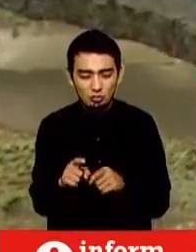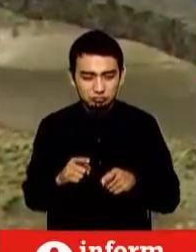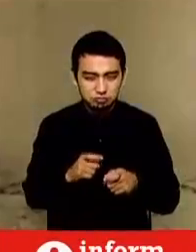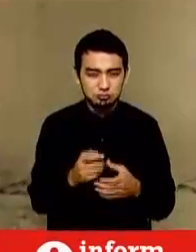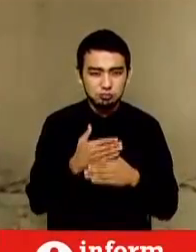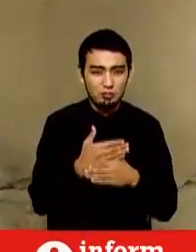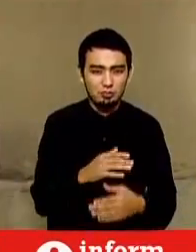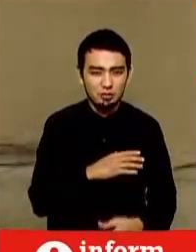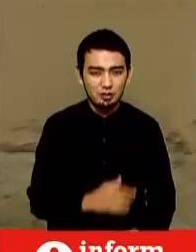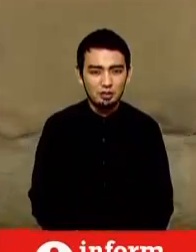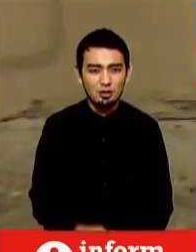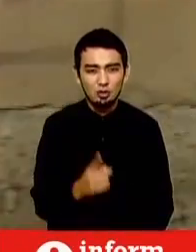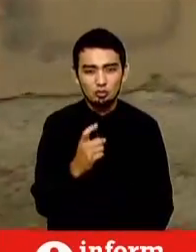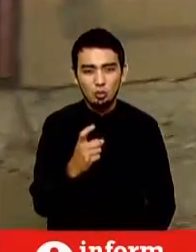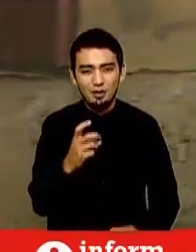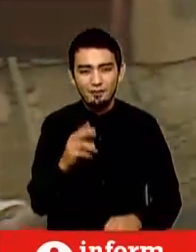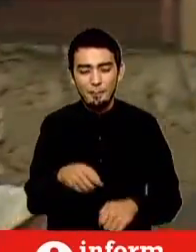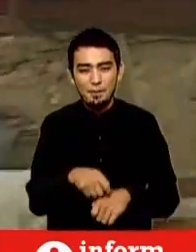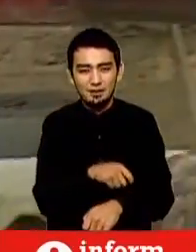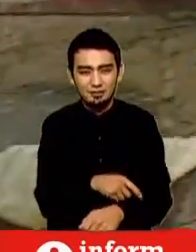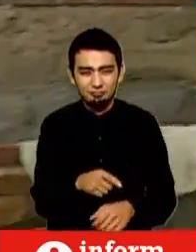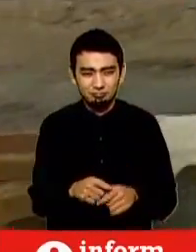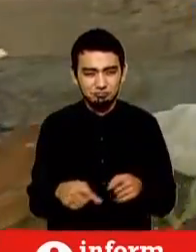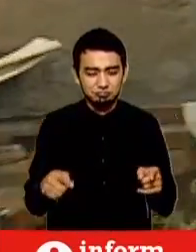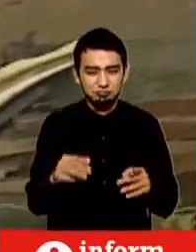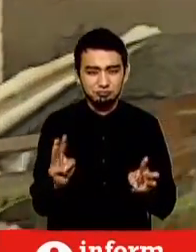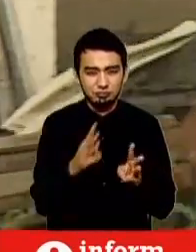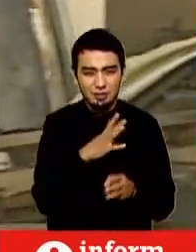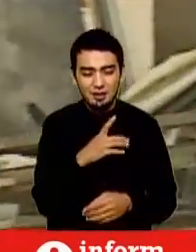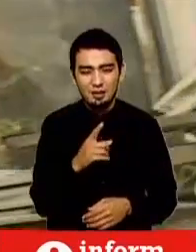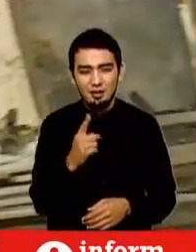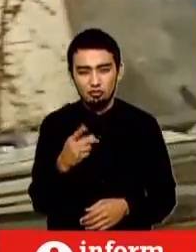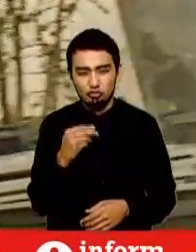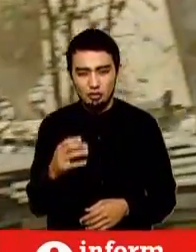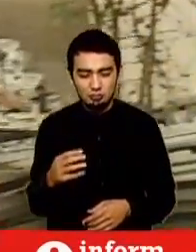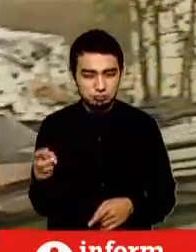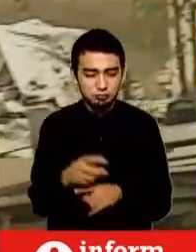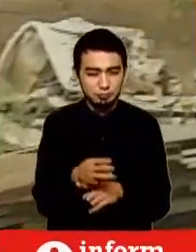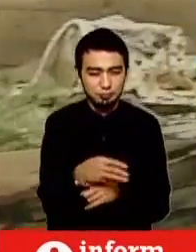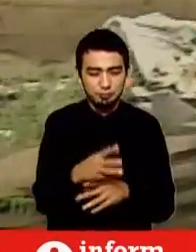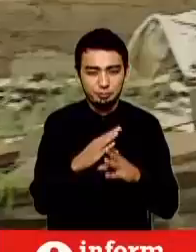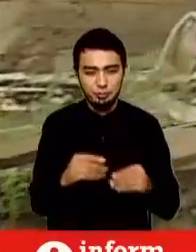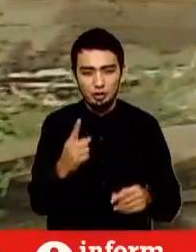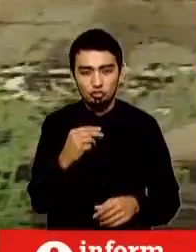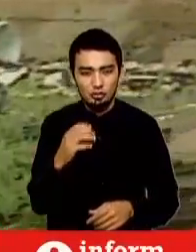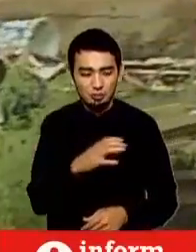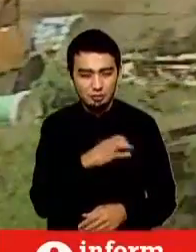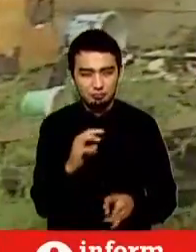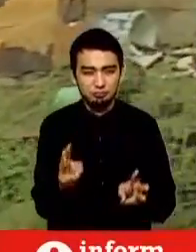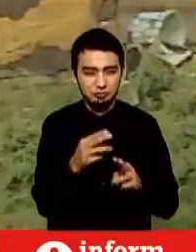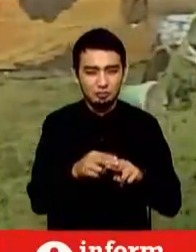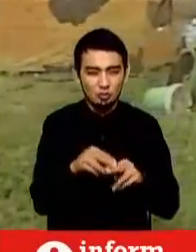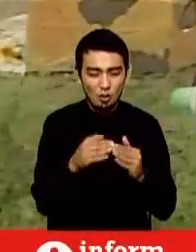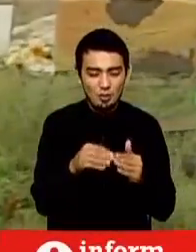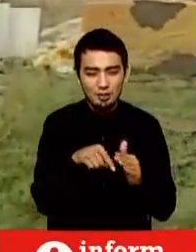жүгірген. 100 шаршы метрден астам аумаққа таралған өртті төтеншеліктер 1 сағаттан астам уақыттың ішінде сөндірген. Қызыл жалын шарпыған баспананың